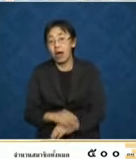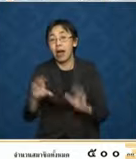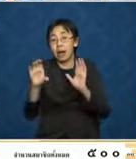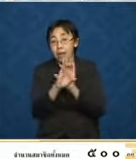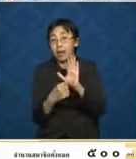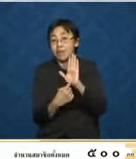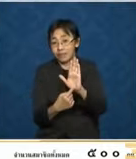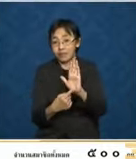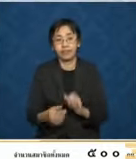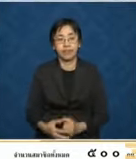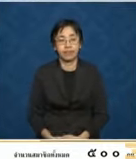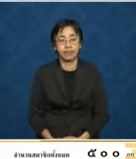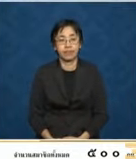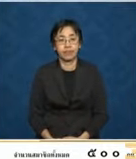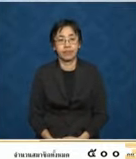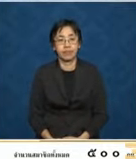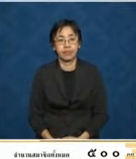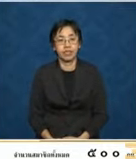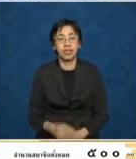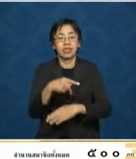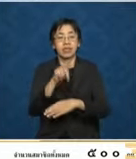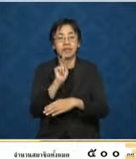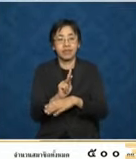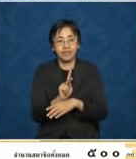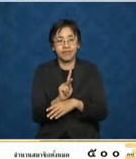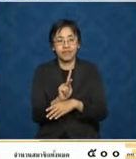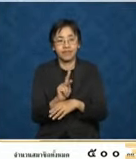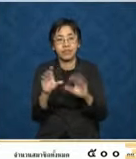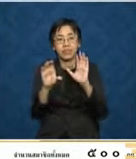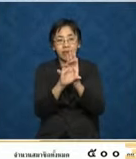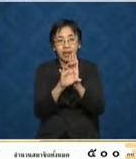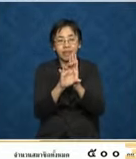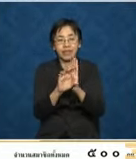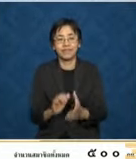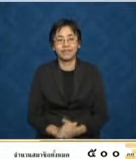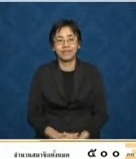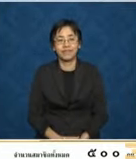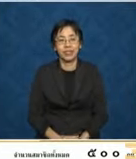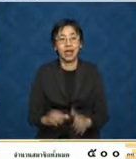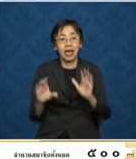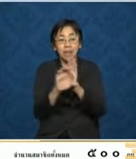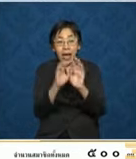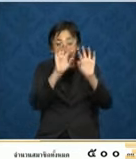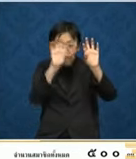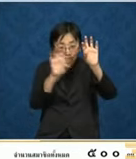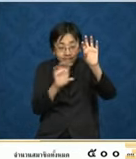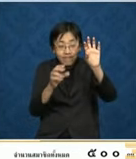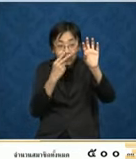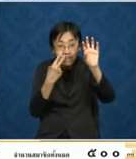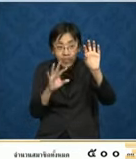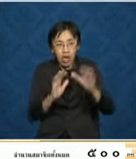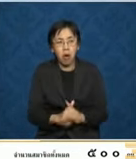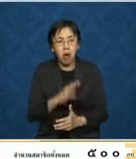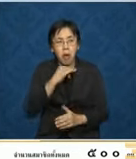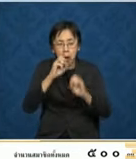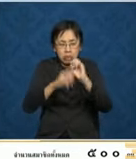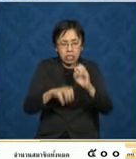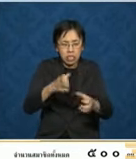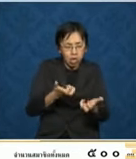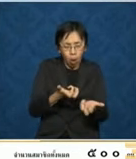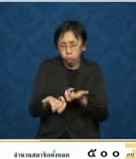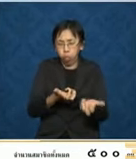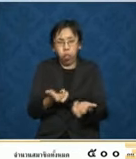ครับท่านประธานครับขอภาพถัดไปด้วยครับภาพนี้นะครับเห็นไหมครับว่าคือภาพขยะเกลื่อนเมืองมร